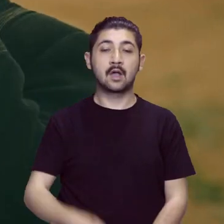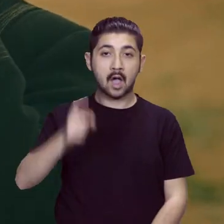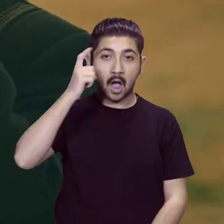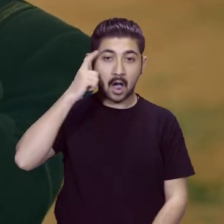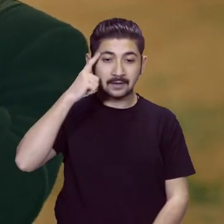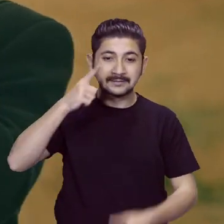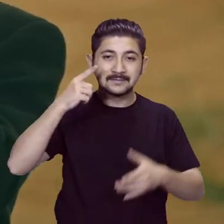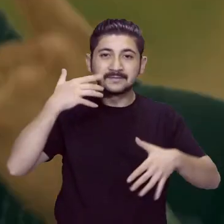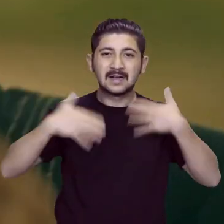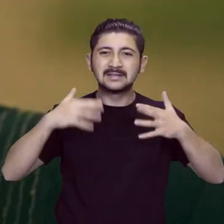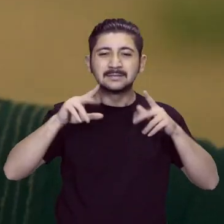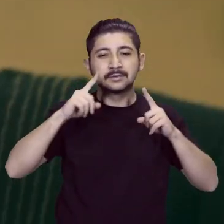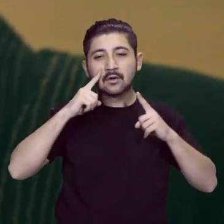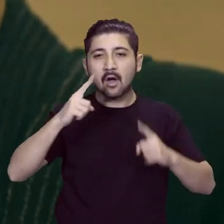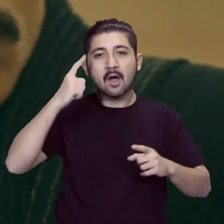Aklımızı felç eden,